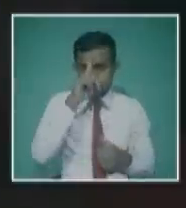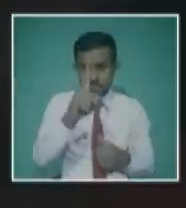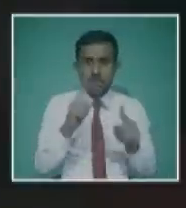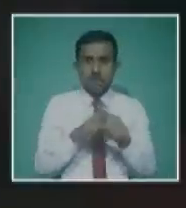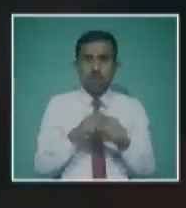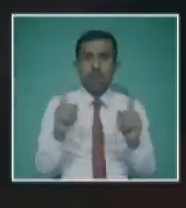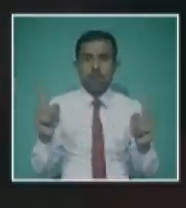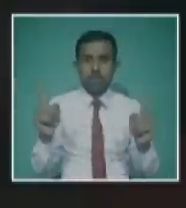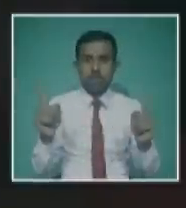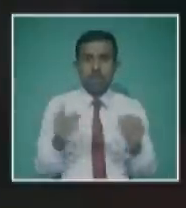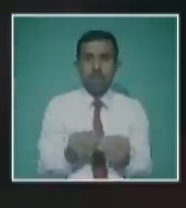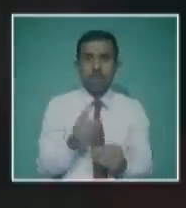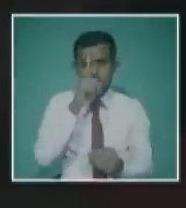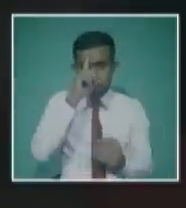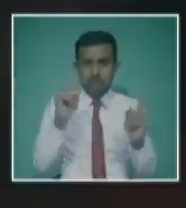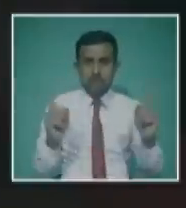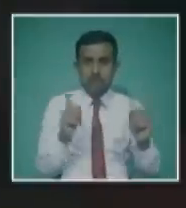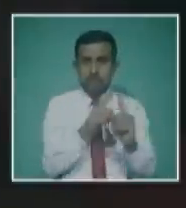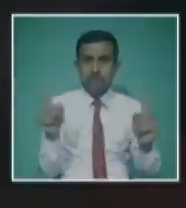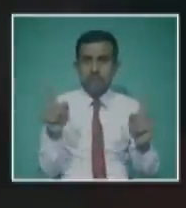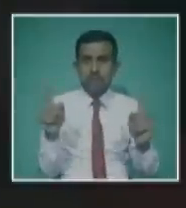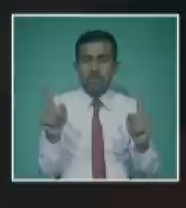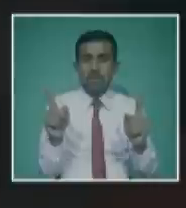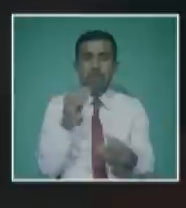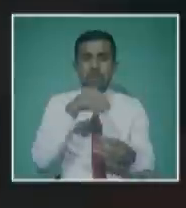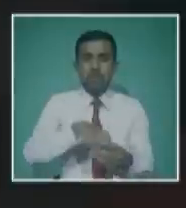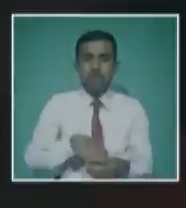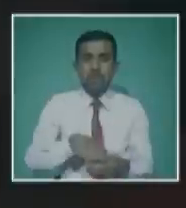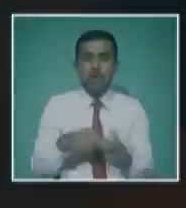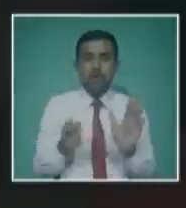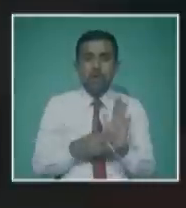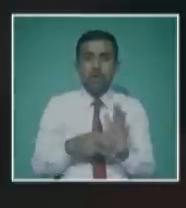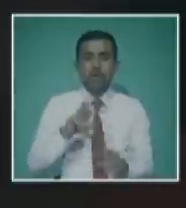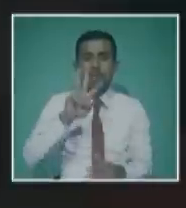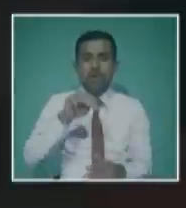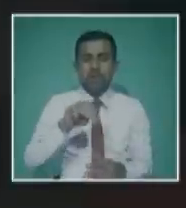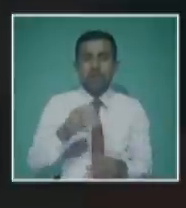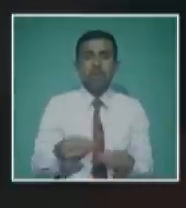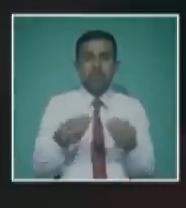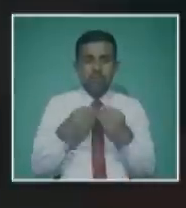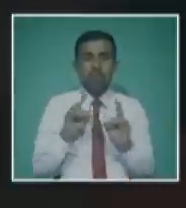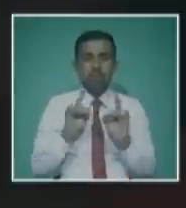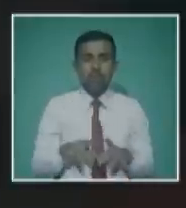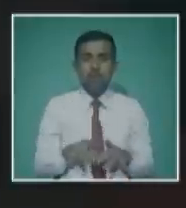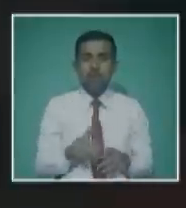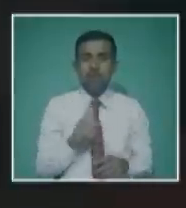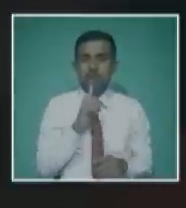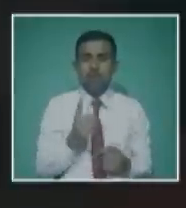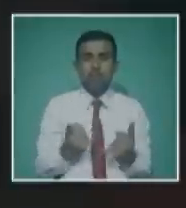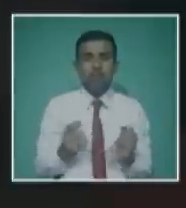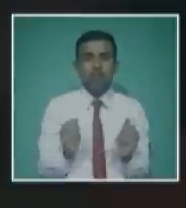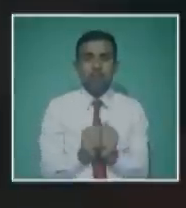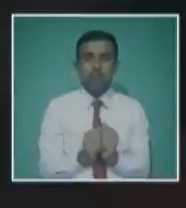ලබා දෙනවා ඒ සතියක කාලය තුල රිටර්න්ස් බාර දුන්නාම නොවැම්බර් මාසේ 30 වෙනිදා බාර දුන්නාසේ සලකන් අපි අවශ්‍ය වැඩ